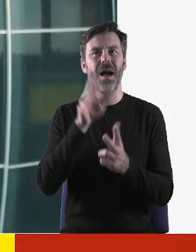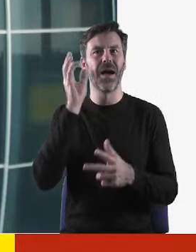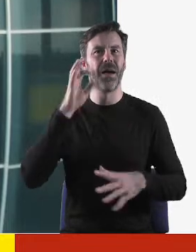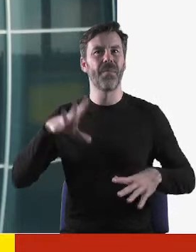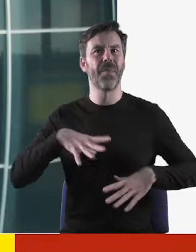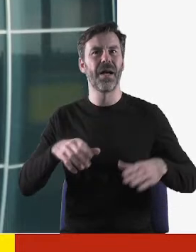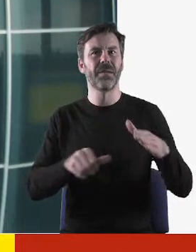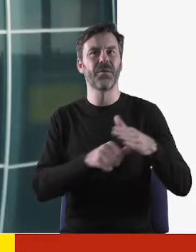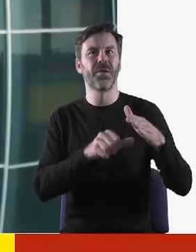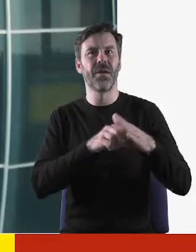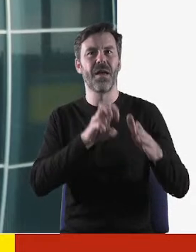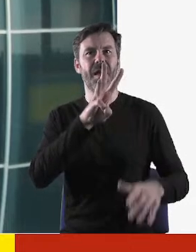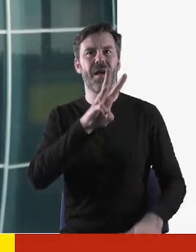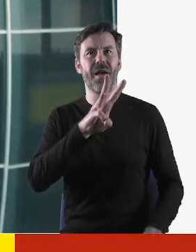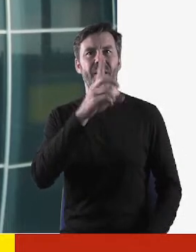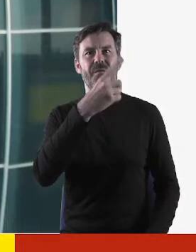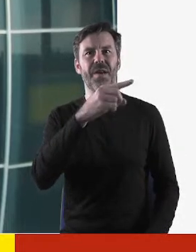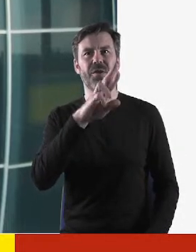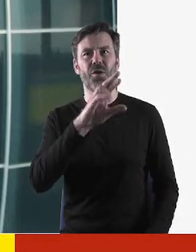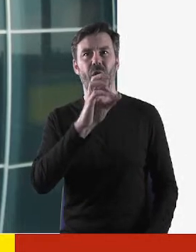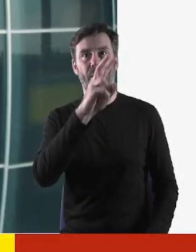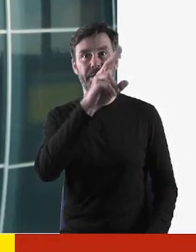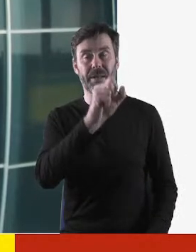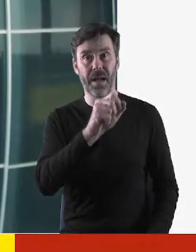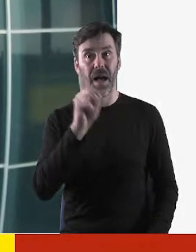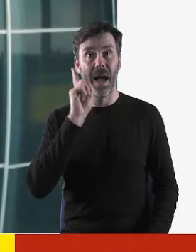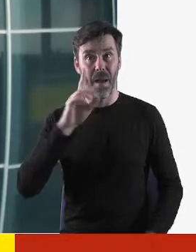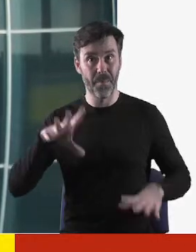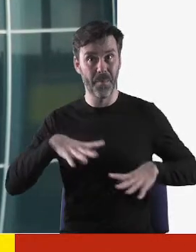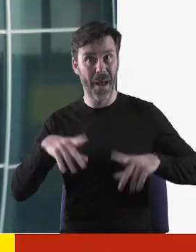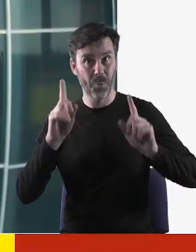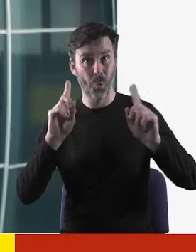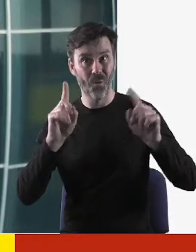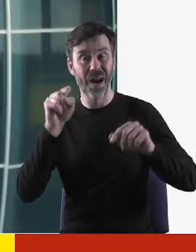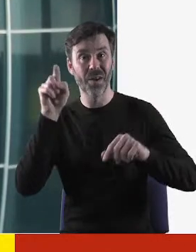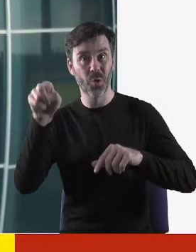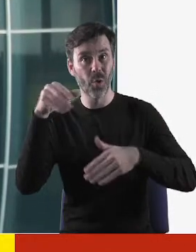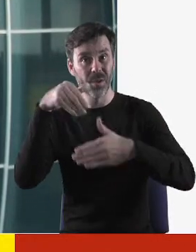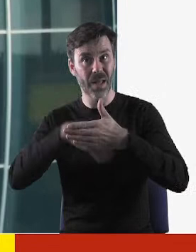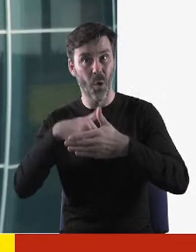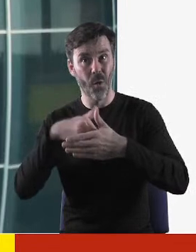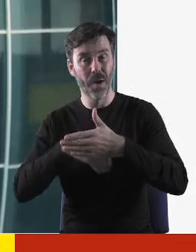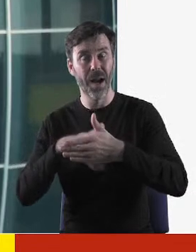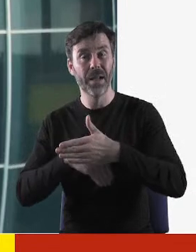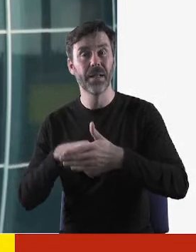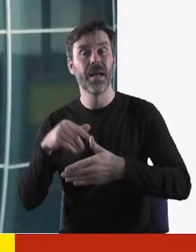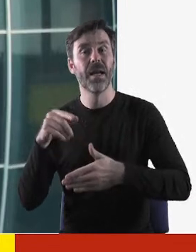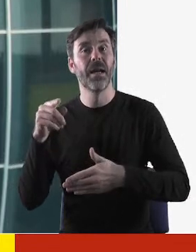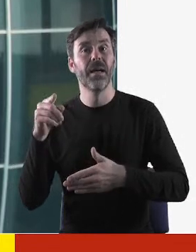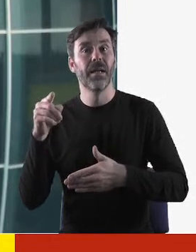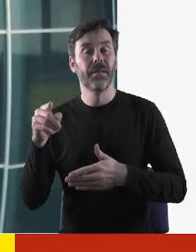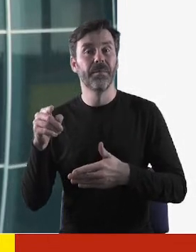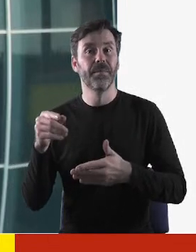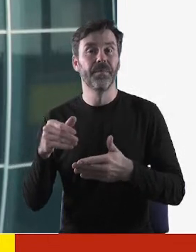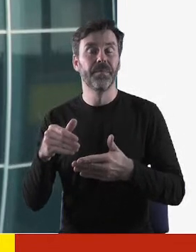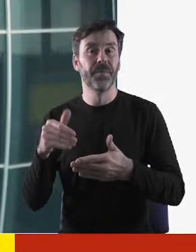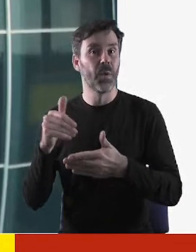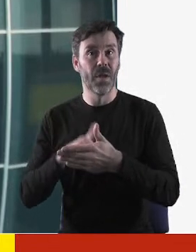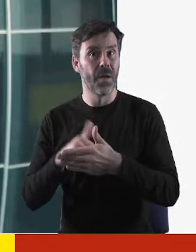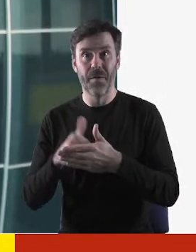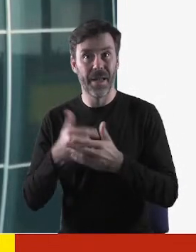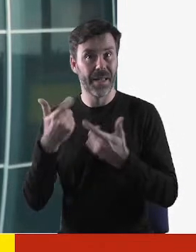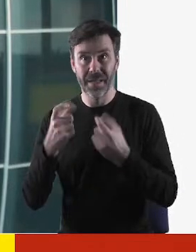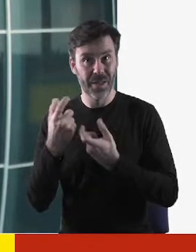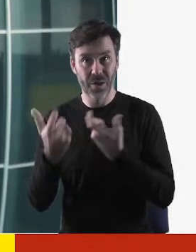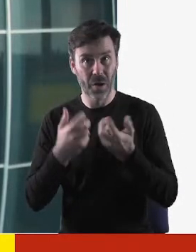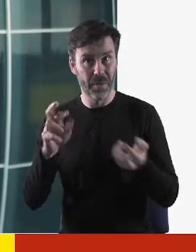Wędrowska. I uważa pan, że takie zachowanie wymaga, czy nie wymaga reakcji. Z mojego